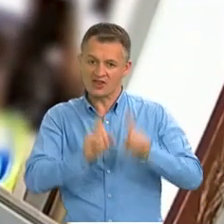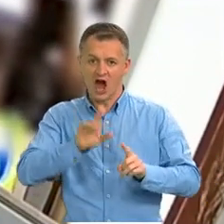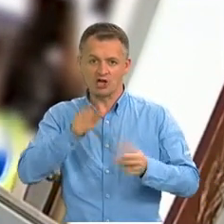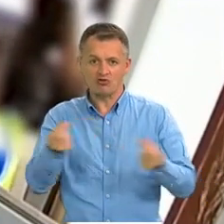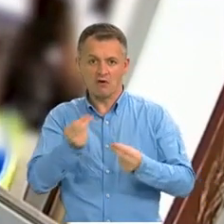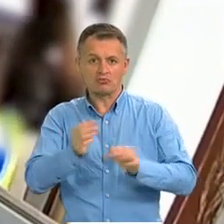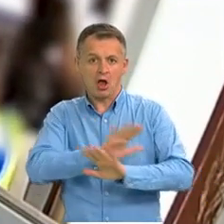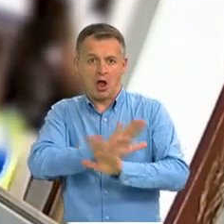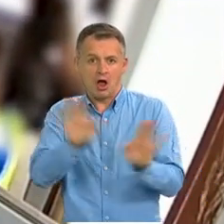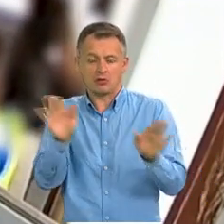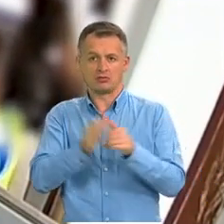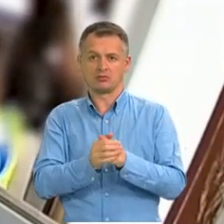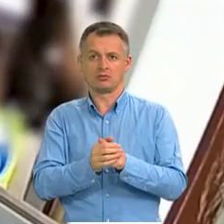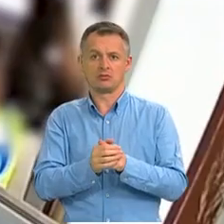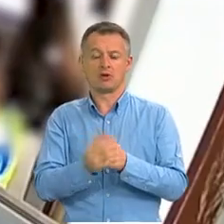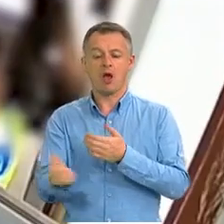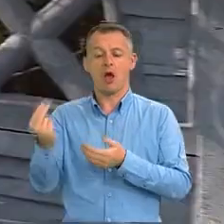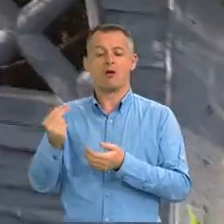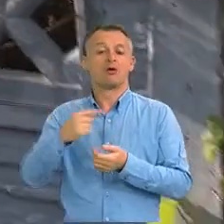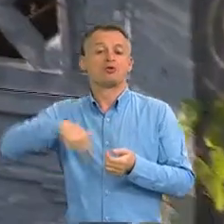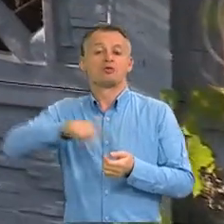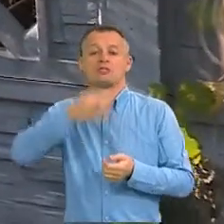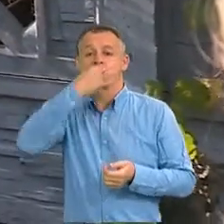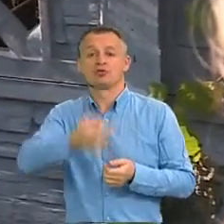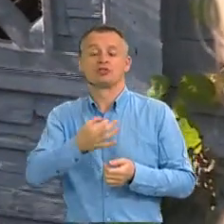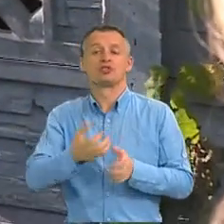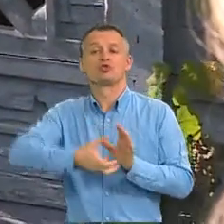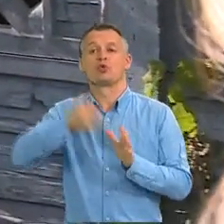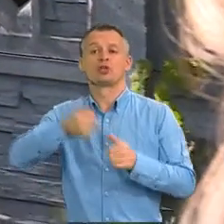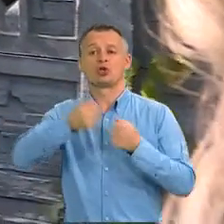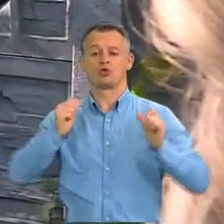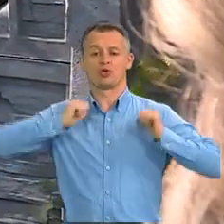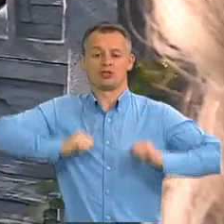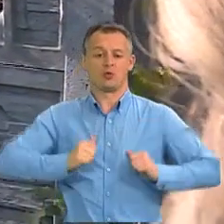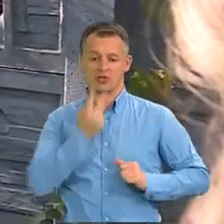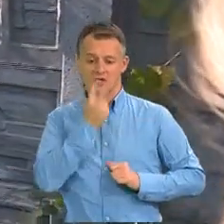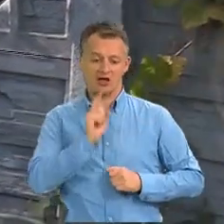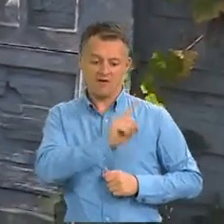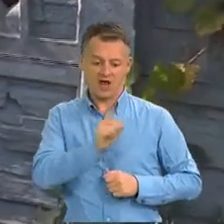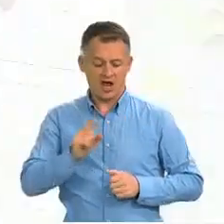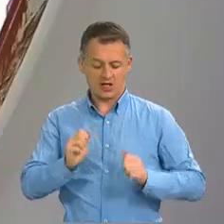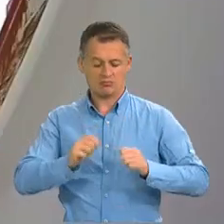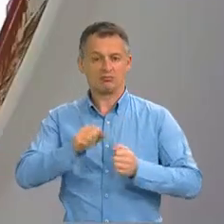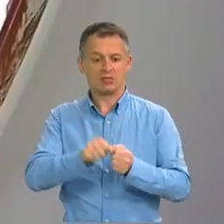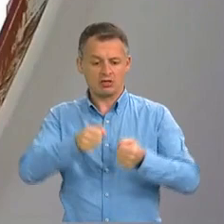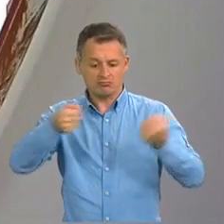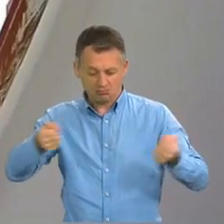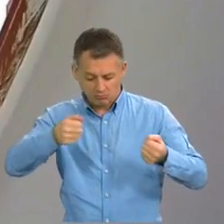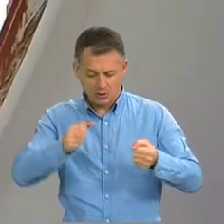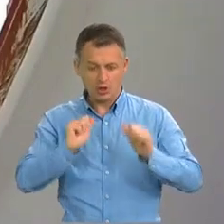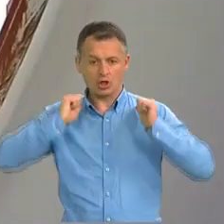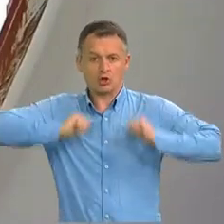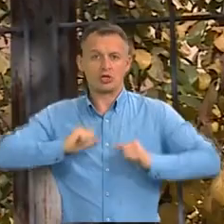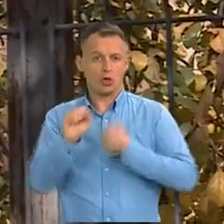atât a fost. Ne-a pus să ne scoatem totul din ghiozdane și s-a uitat la fiecare și cam atâta. S-a comportat